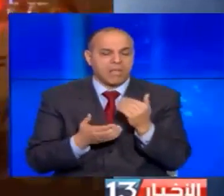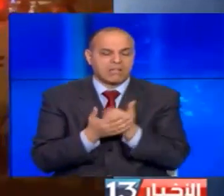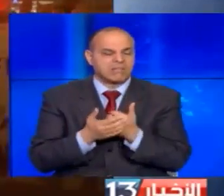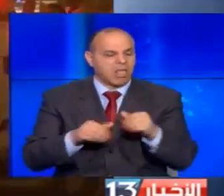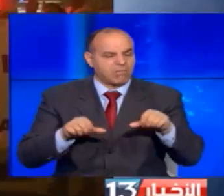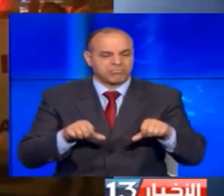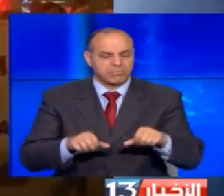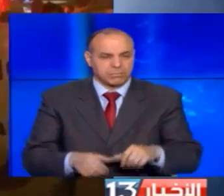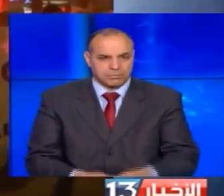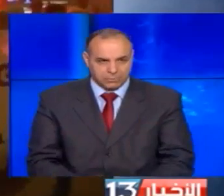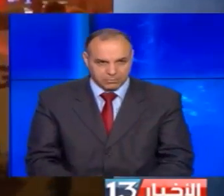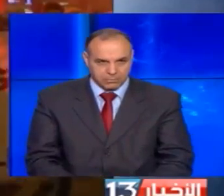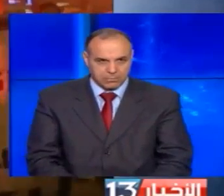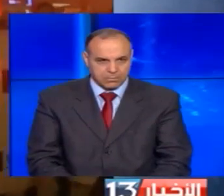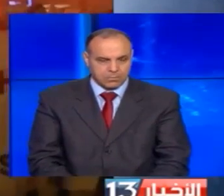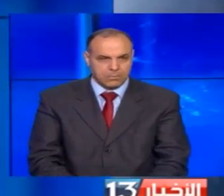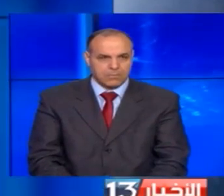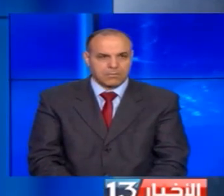الاقتصاد.